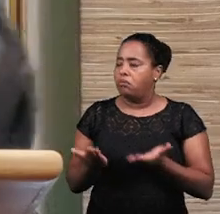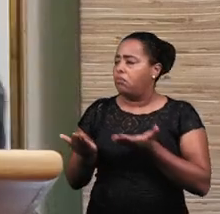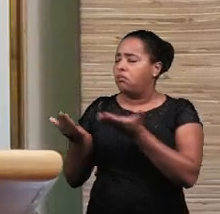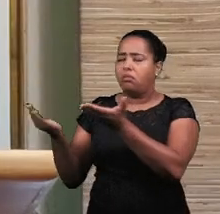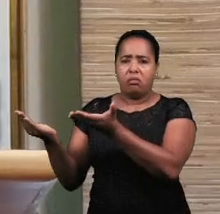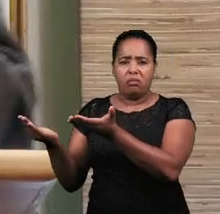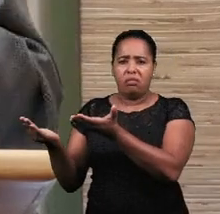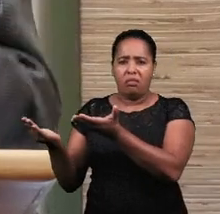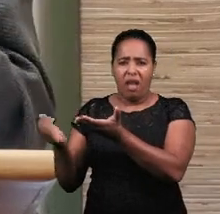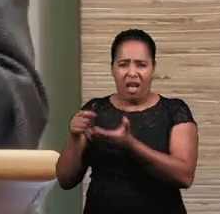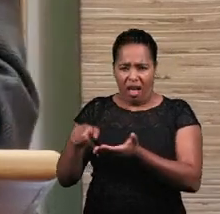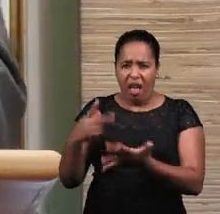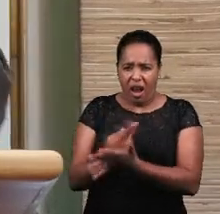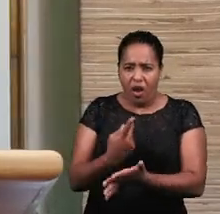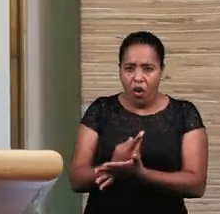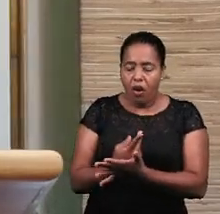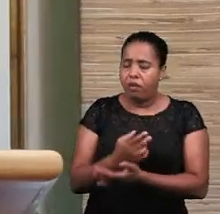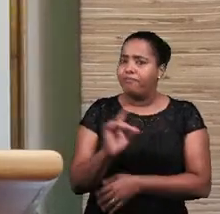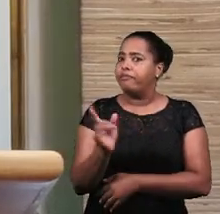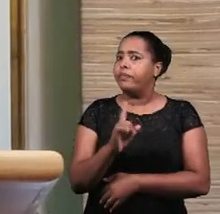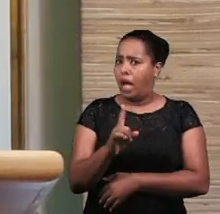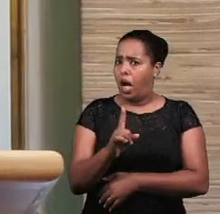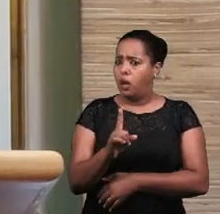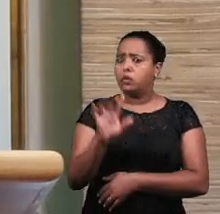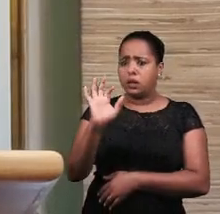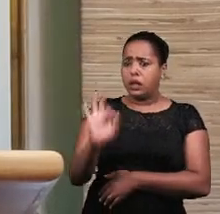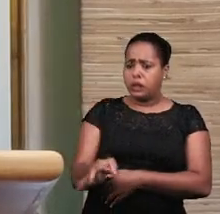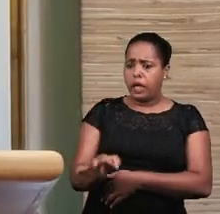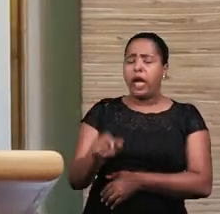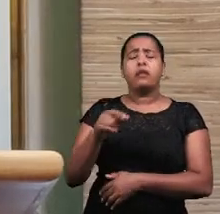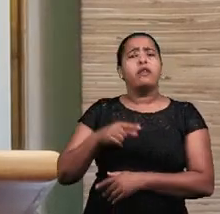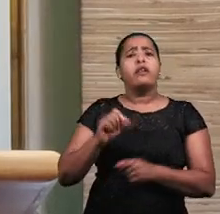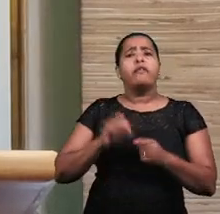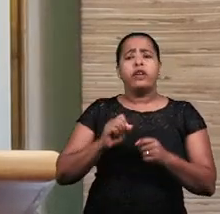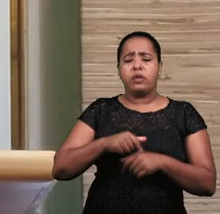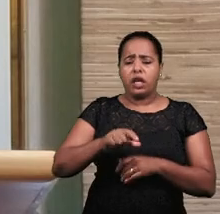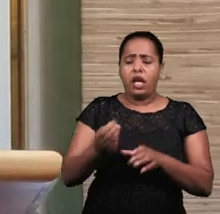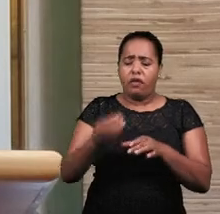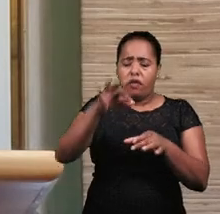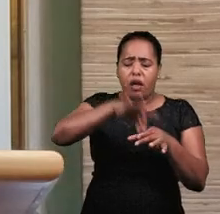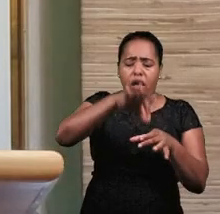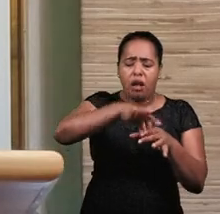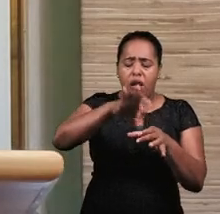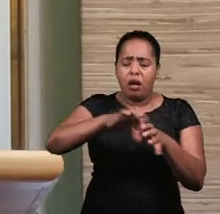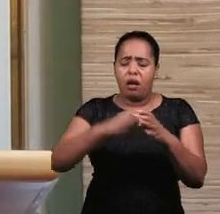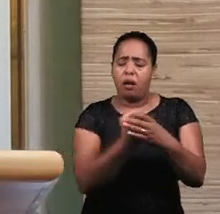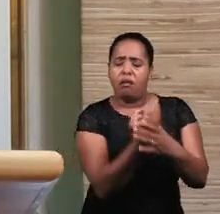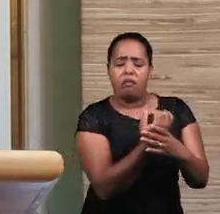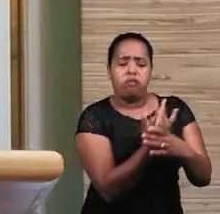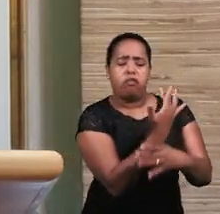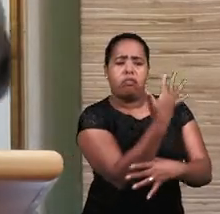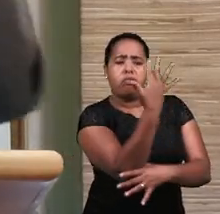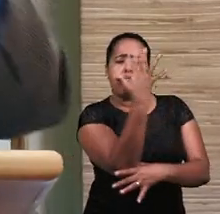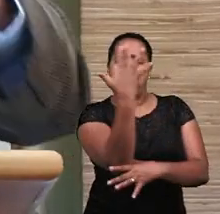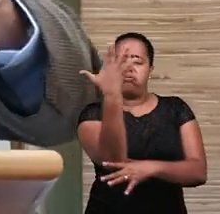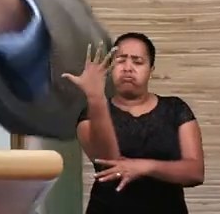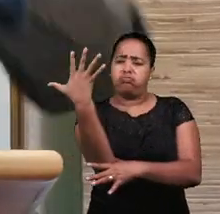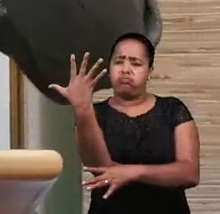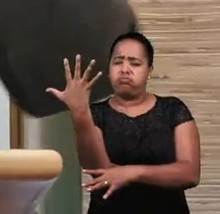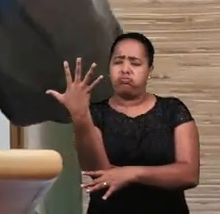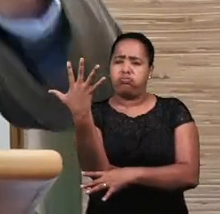il a été correct. Ce qu'il a fait était correct. Qu'est-ce qu'il a fait? Il a planté, il a fait face à des animaux nocifs du